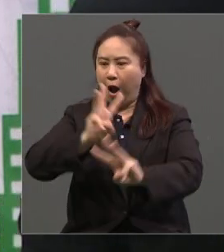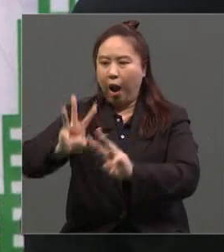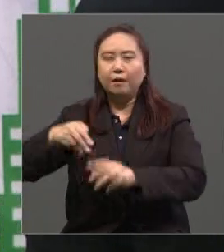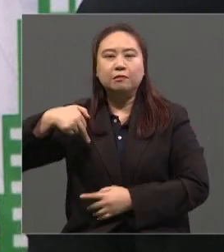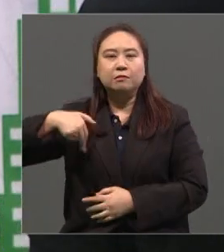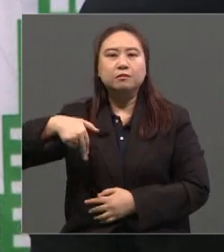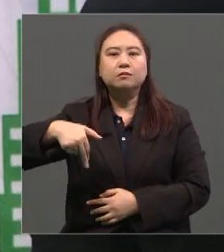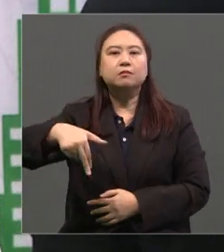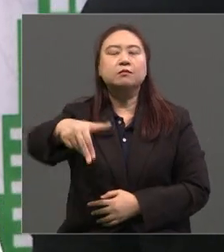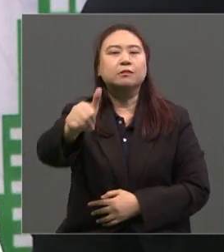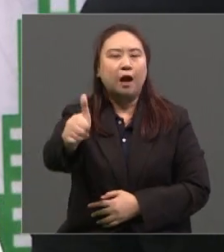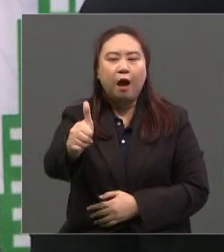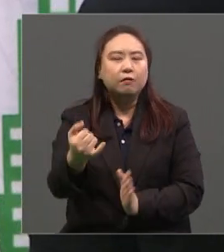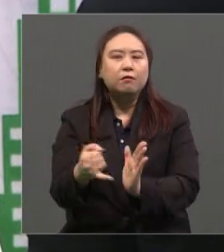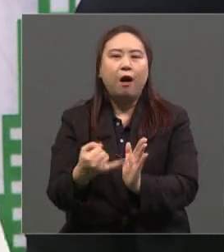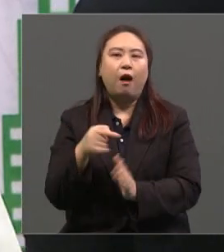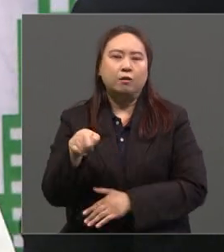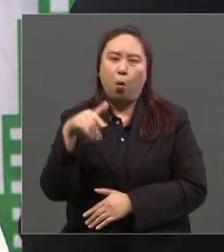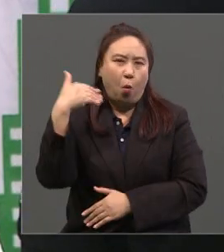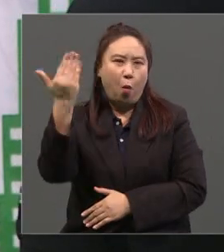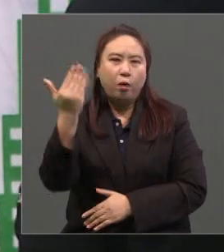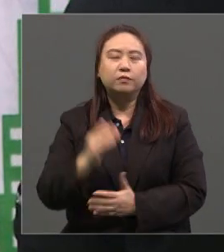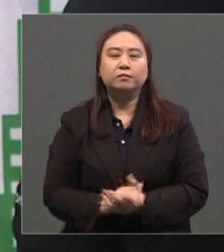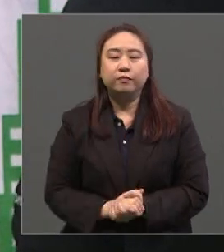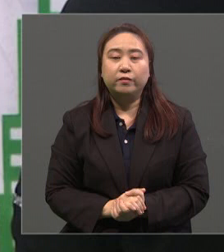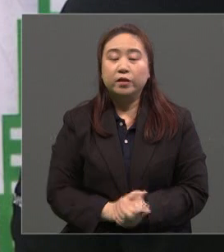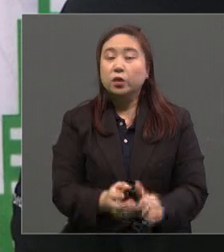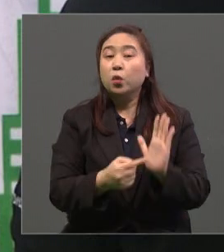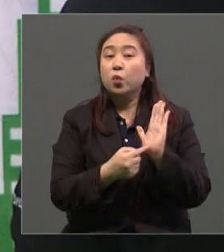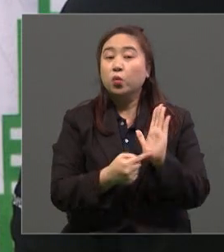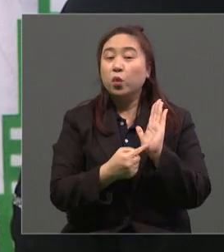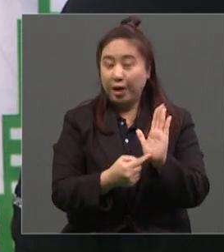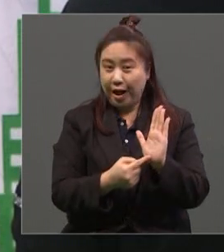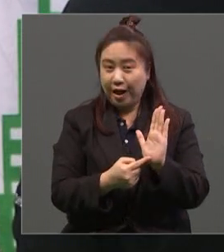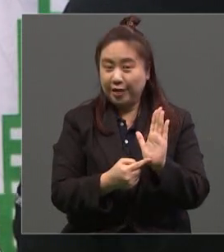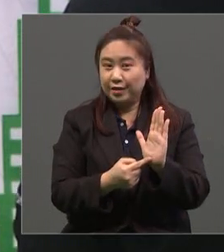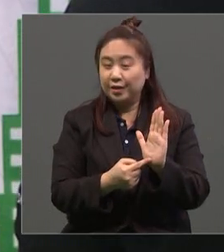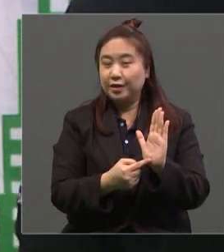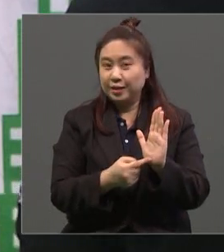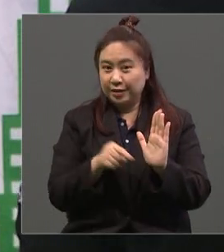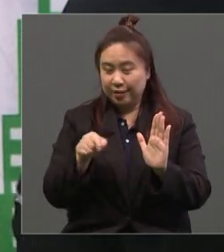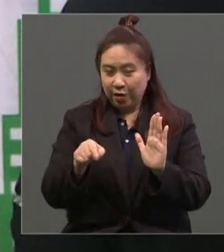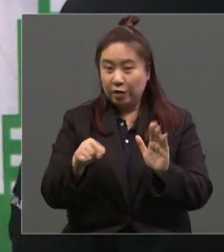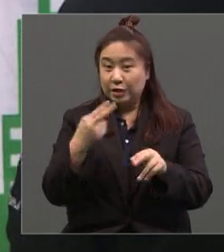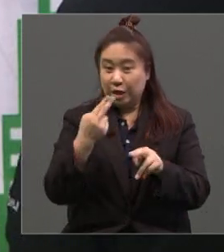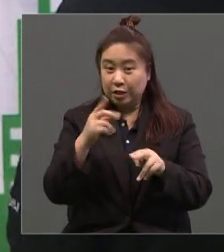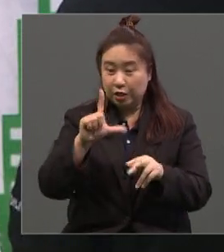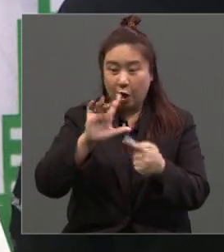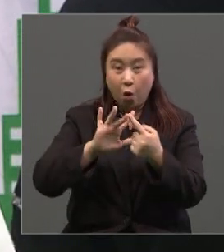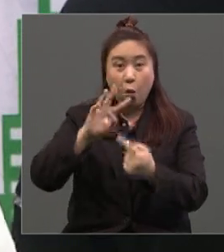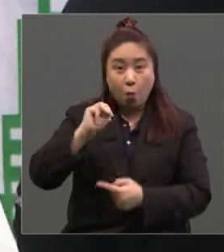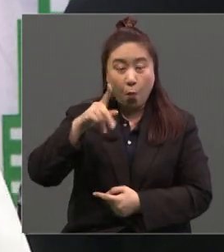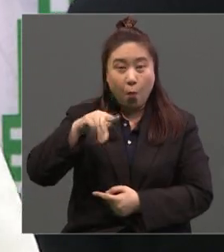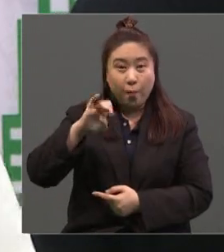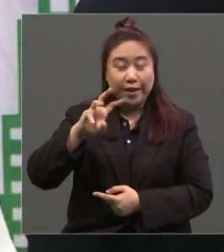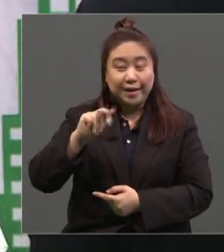เป็นได้รับลำดับต้นก่อนนั้นจะเป็นตัวอย่างเช่นตรงสถานีลุมพินีก็ได้เคลียร์ไปแล้วส่วนหนึ่งแล้วก็ค่อย